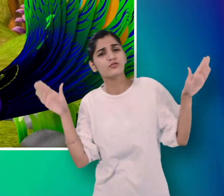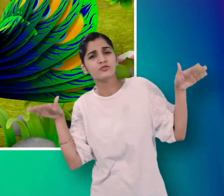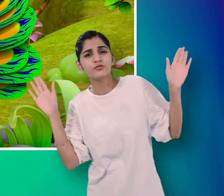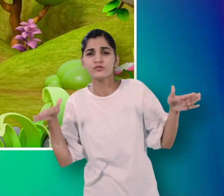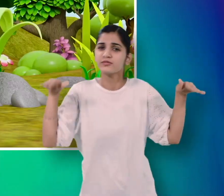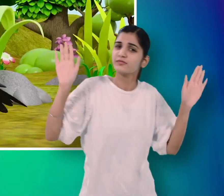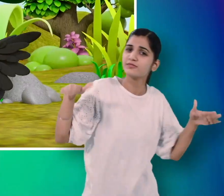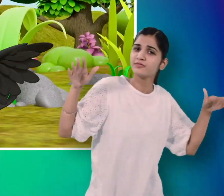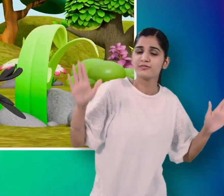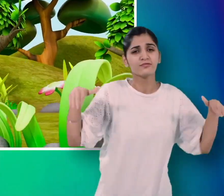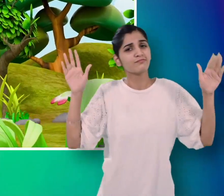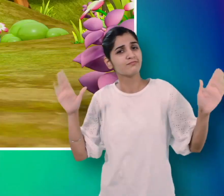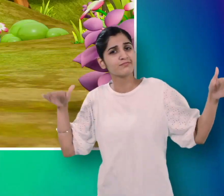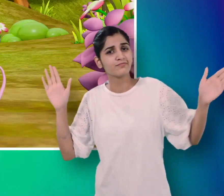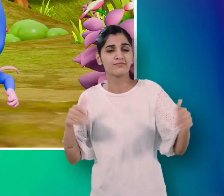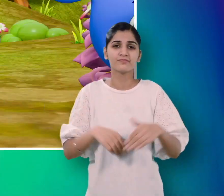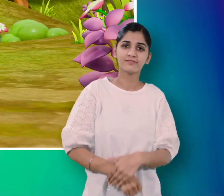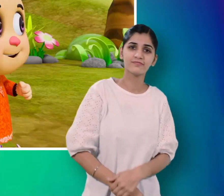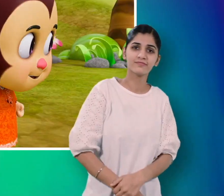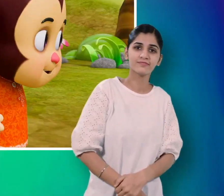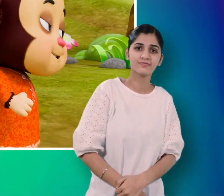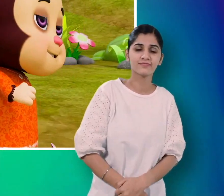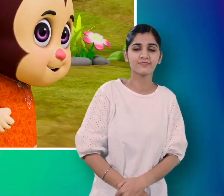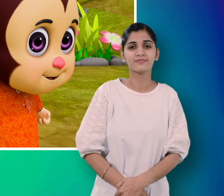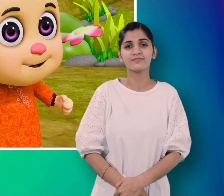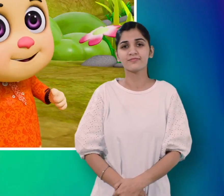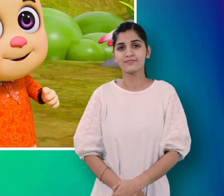चुन्चुन करती आए चिडिया